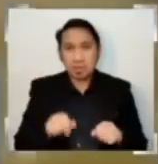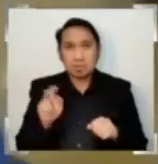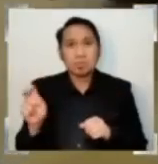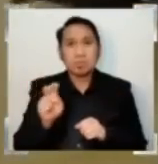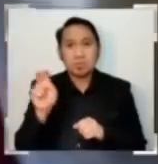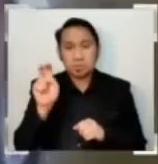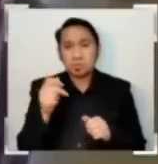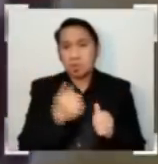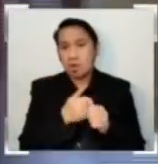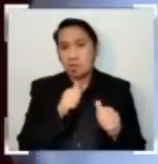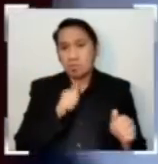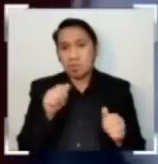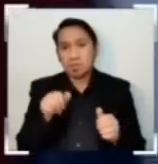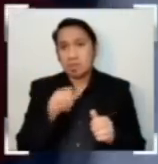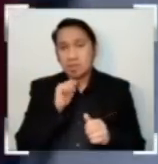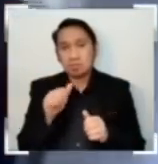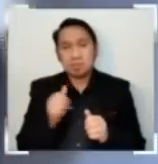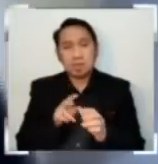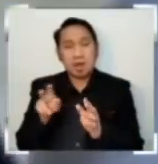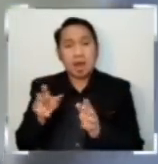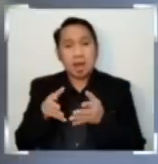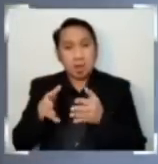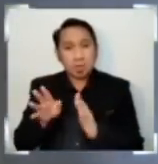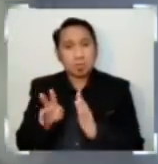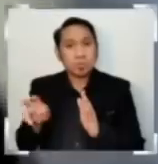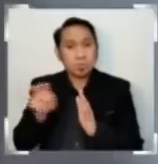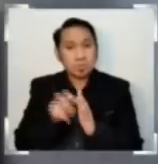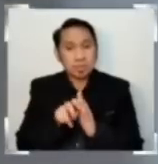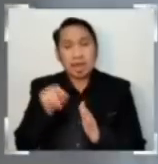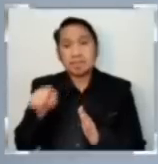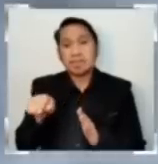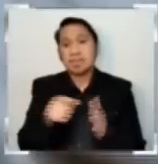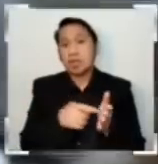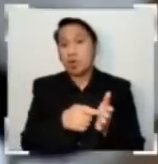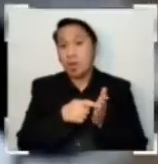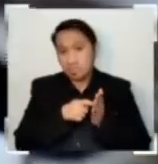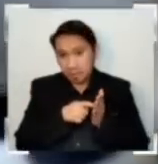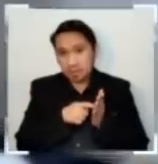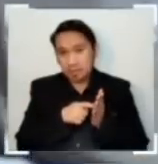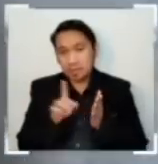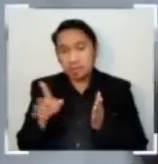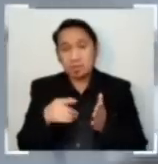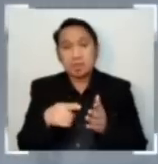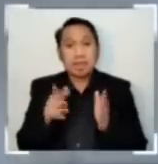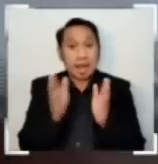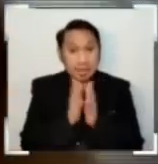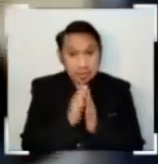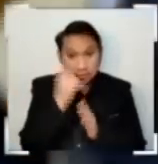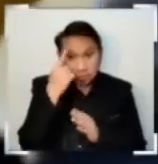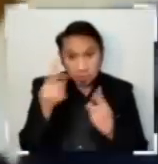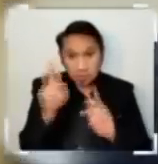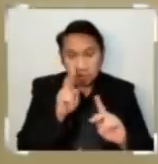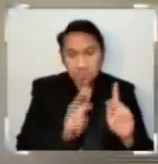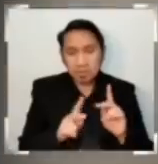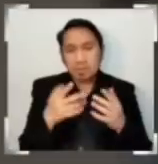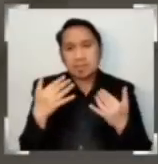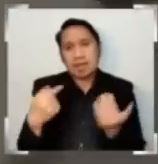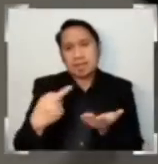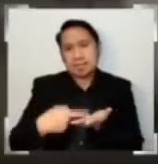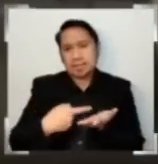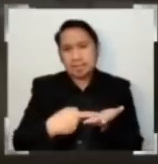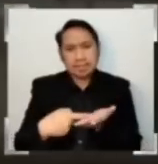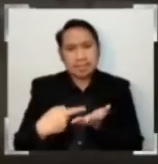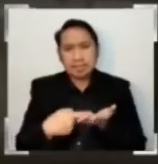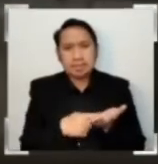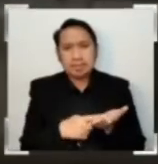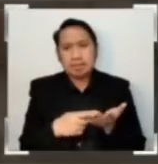maiwasang ma-offload. Ang mga requirements sa immigration na hinihingi sa mga pasahero sa airport, naging mainit na usapin kamakailan dahil